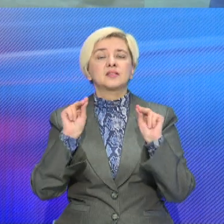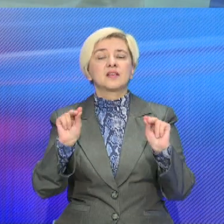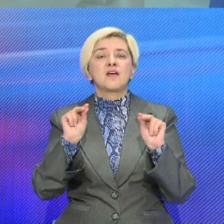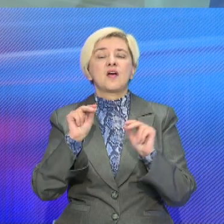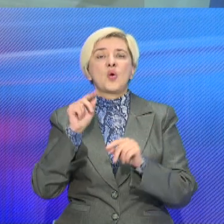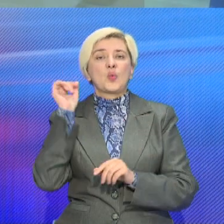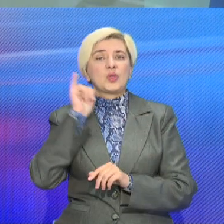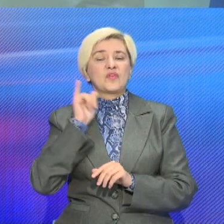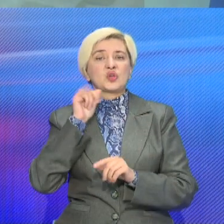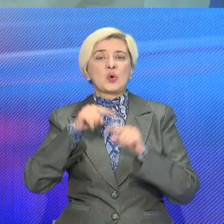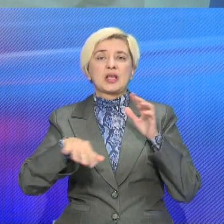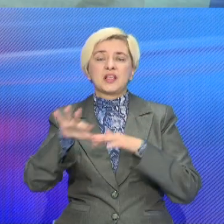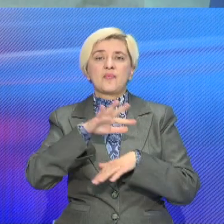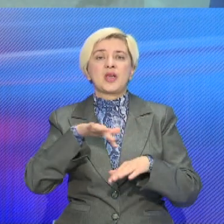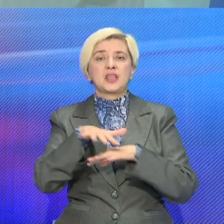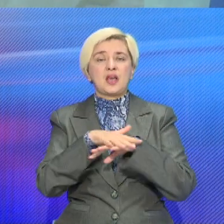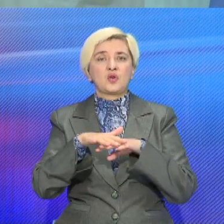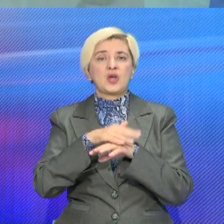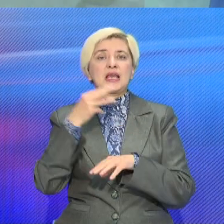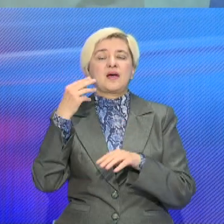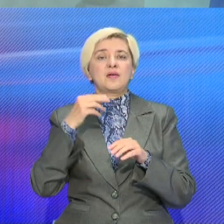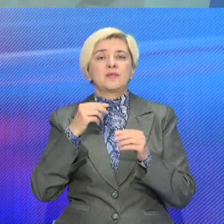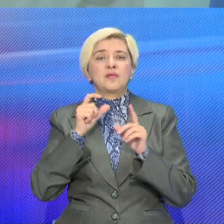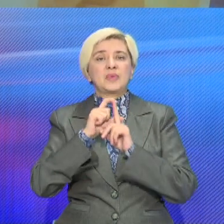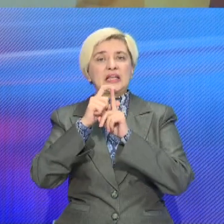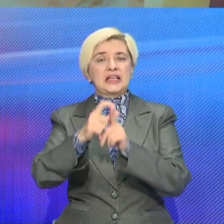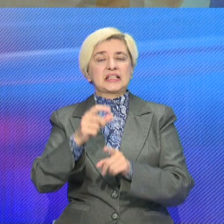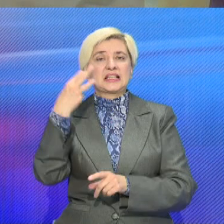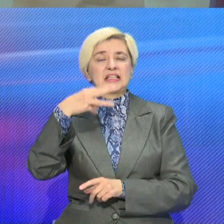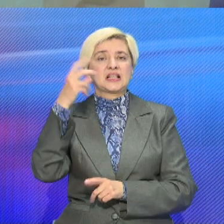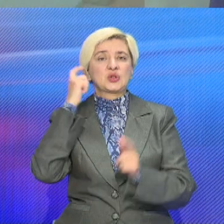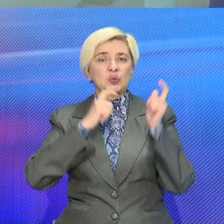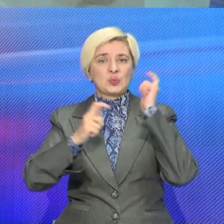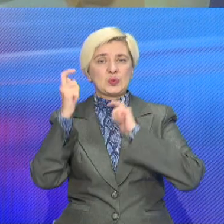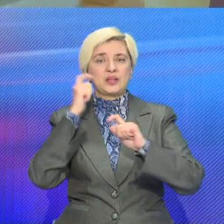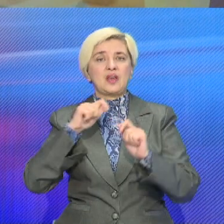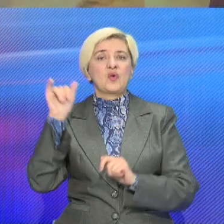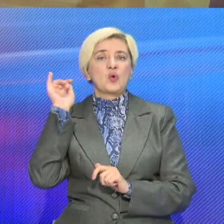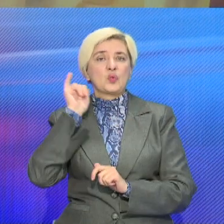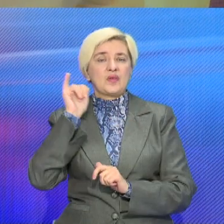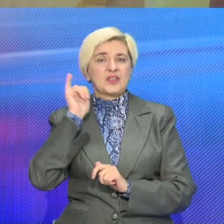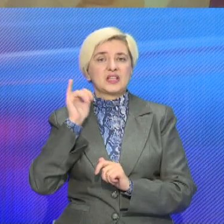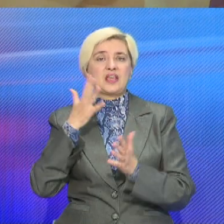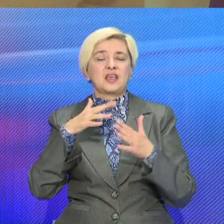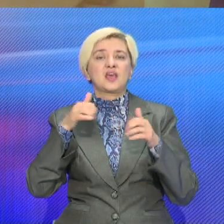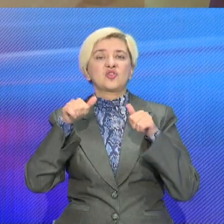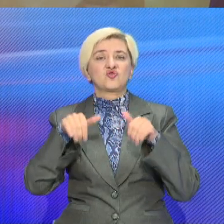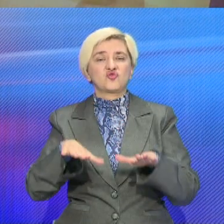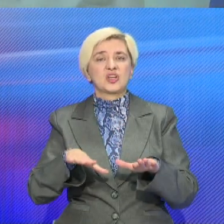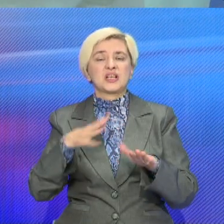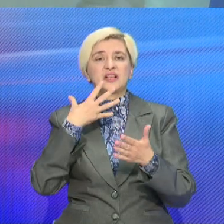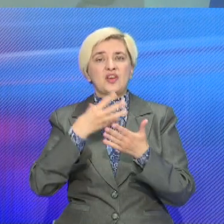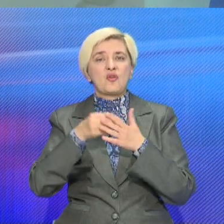народу принесли 30 студентів-другокурсників Купаловського, які свій професійний льос вирішили зв'язати з митною справою.